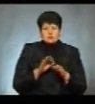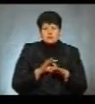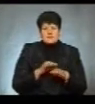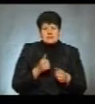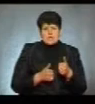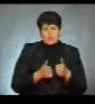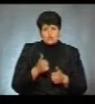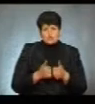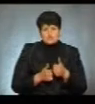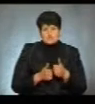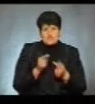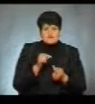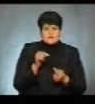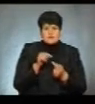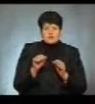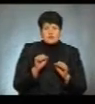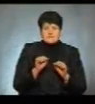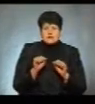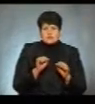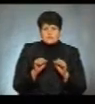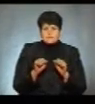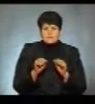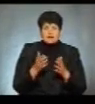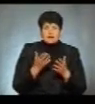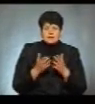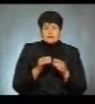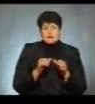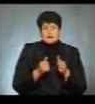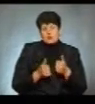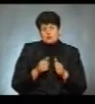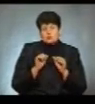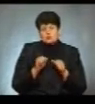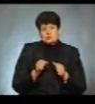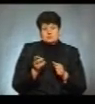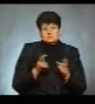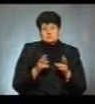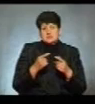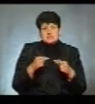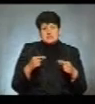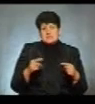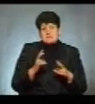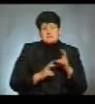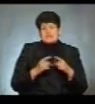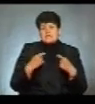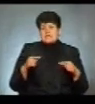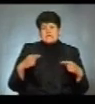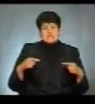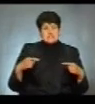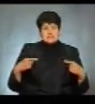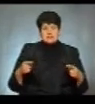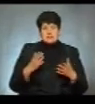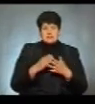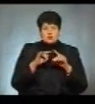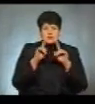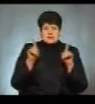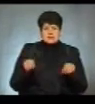конкурс на визначення управителя, але вже на конкурсі можуть зайти любі підприємства, інші, які мають